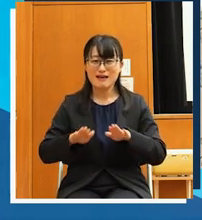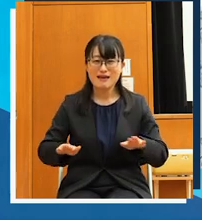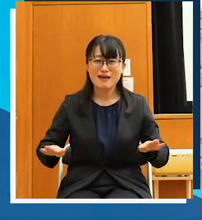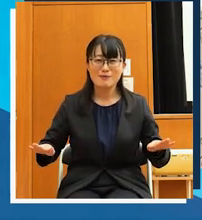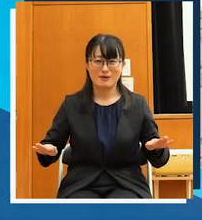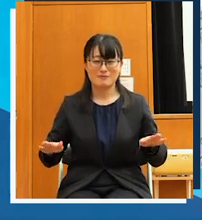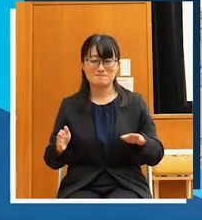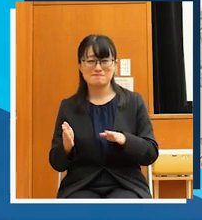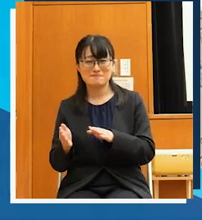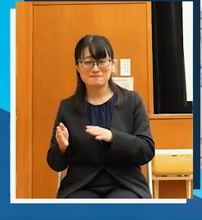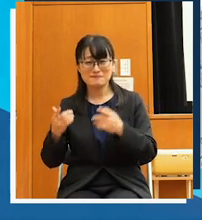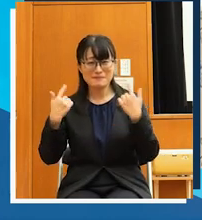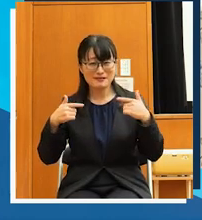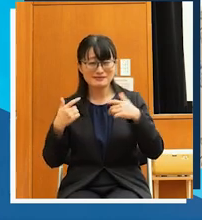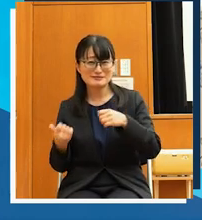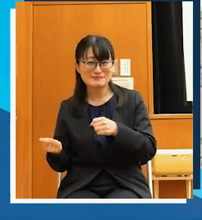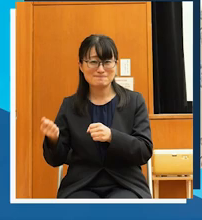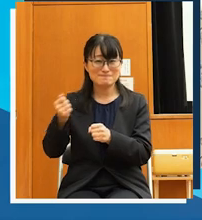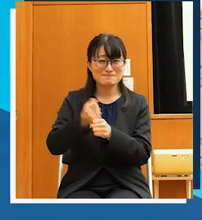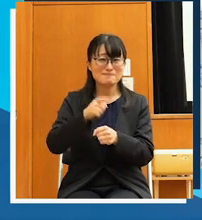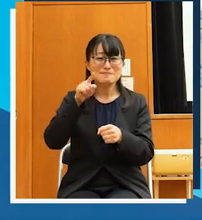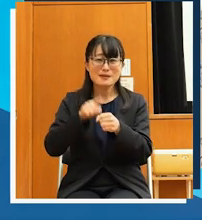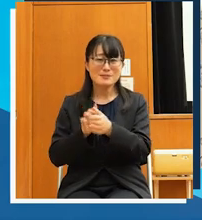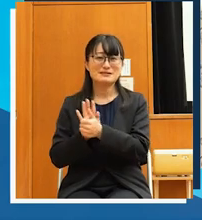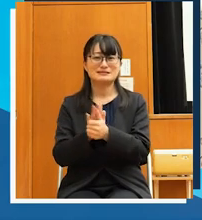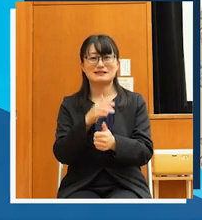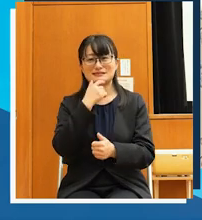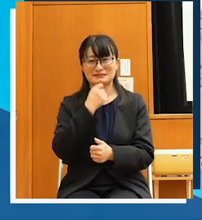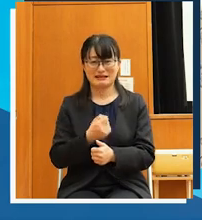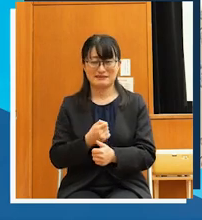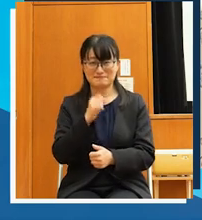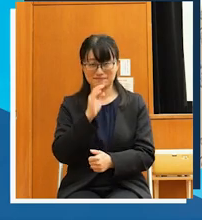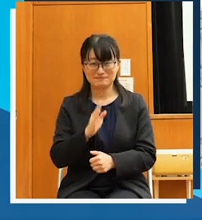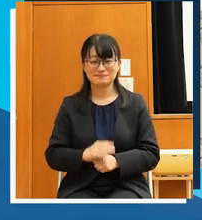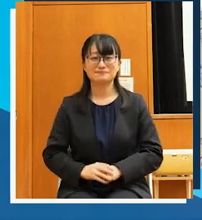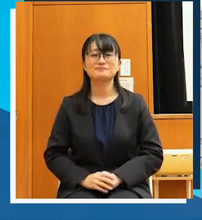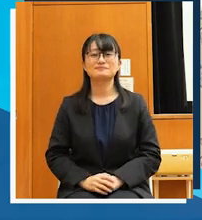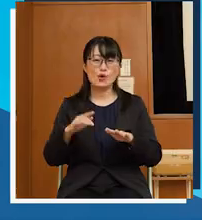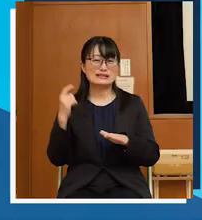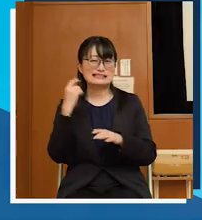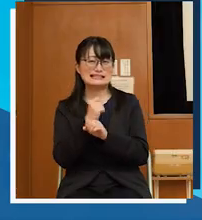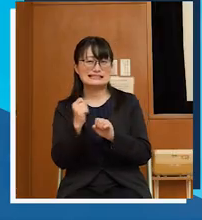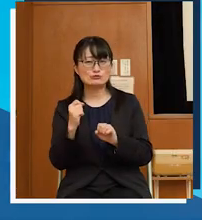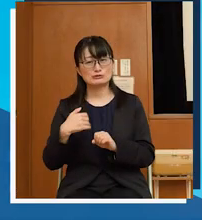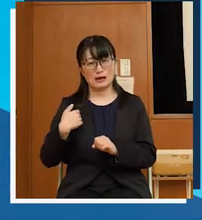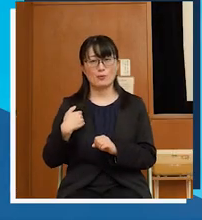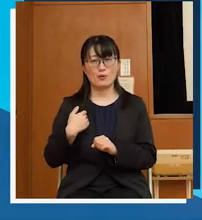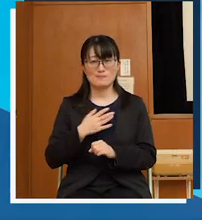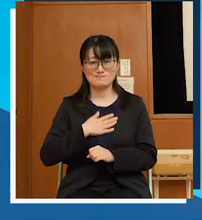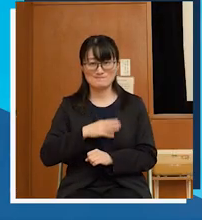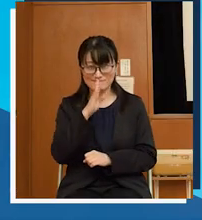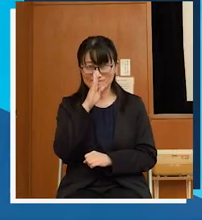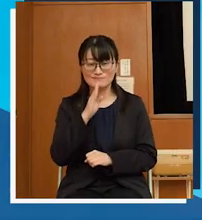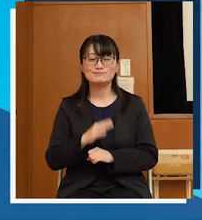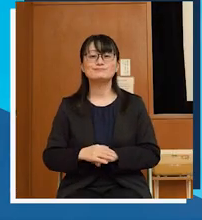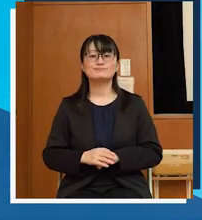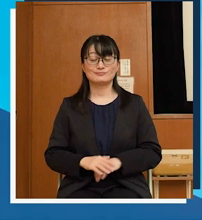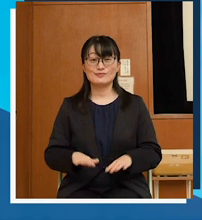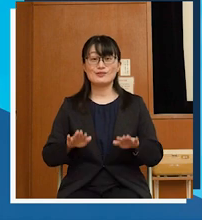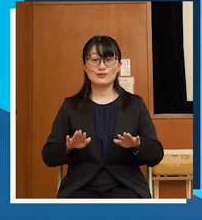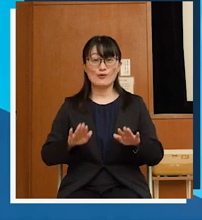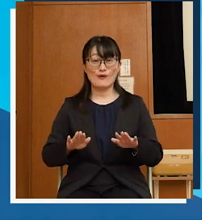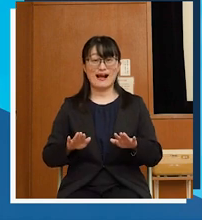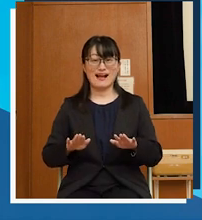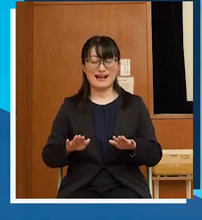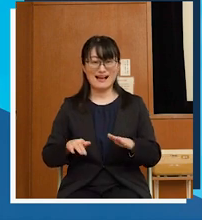取り戻せるようえ支援をしていきたいと思いますどうぞよろしくお願いいたします本日は東北キャラバン委立国大学にご